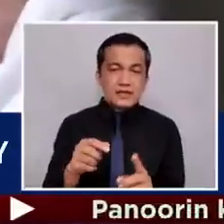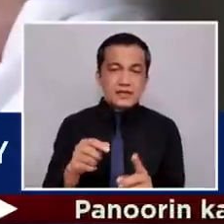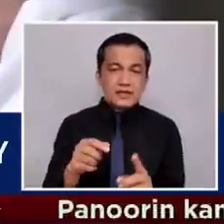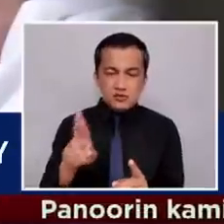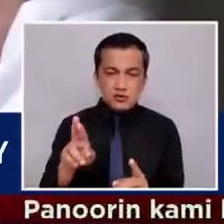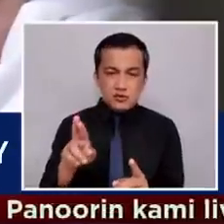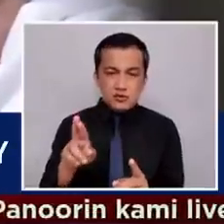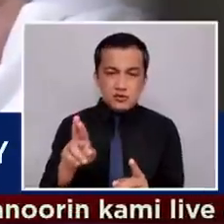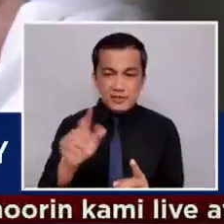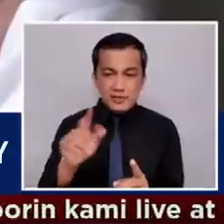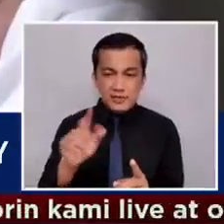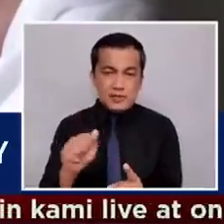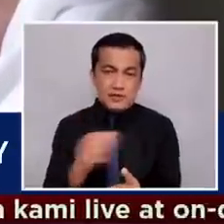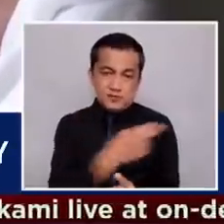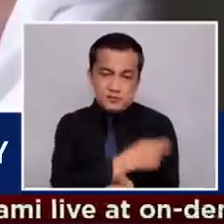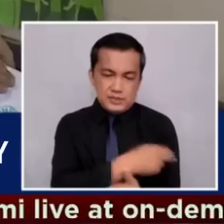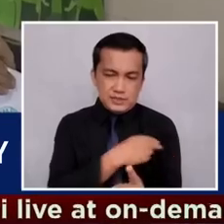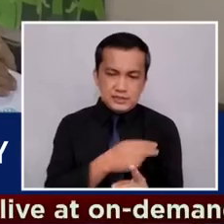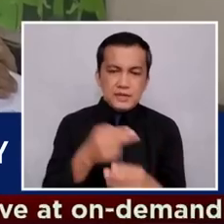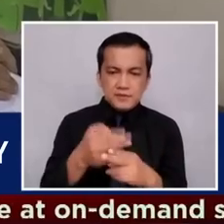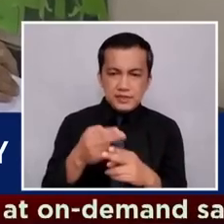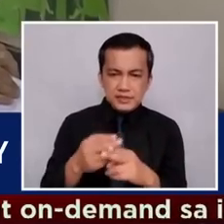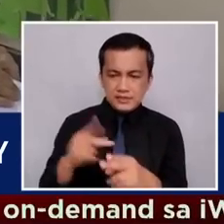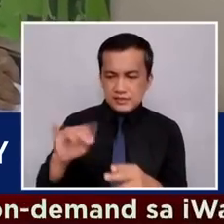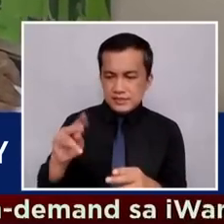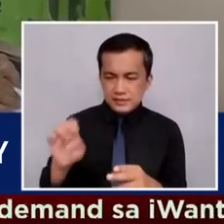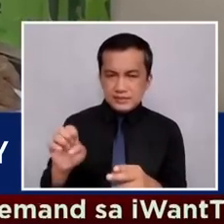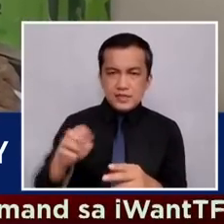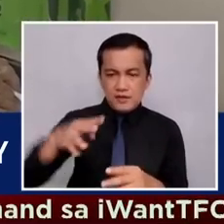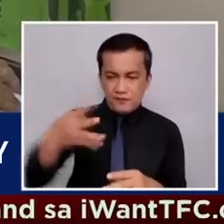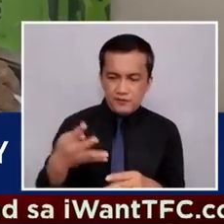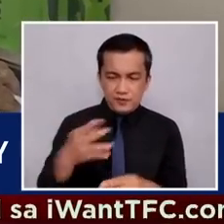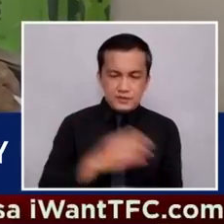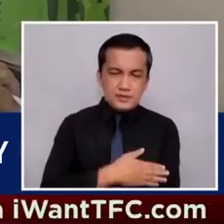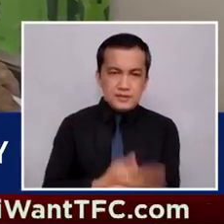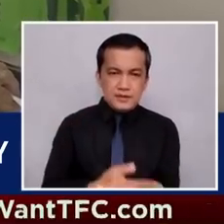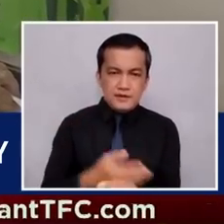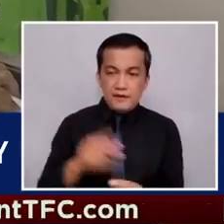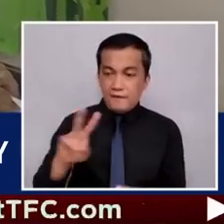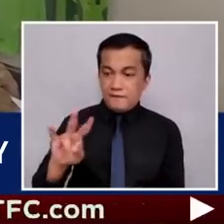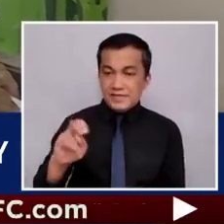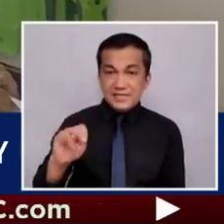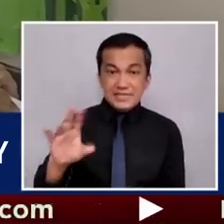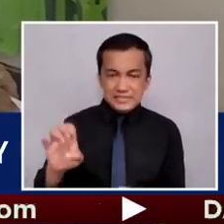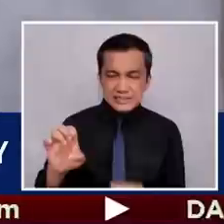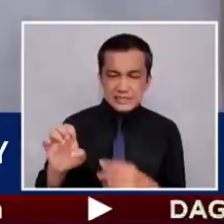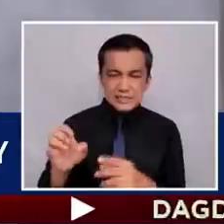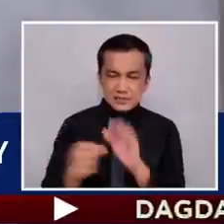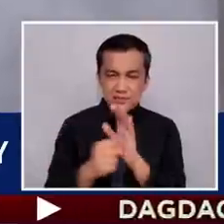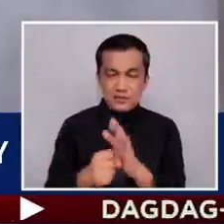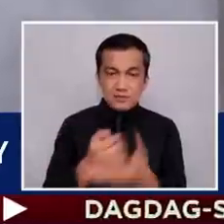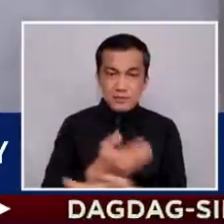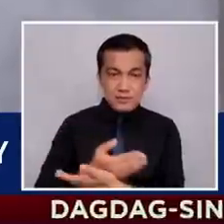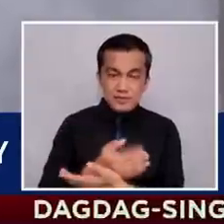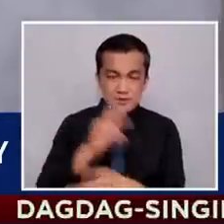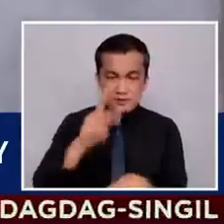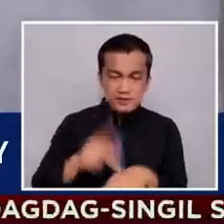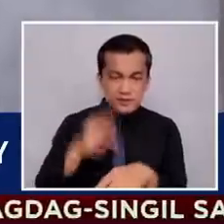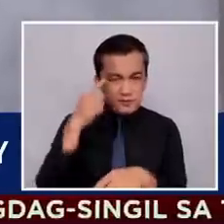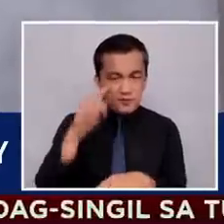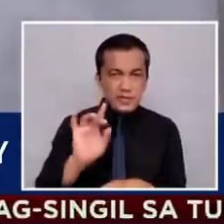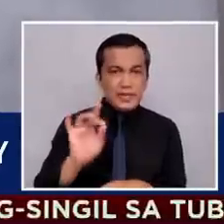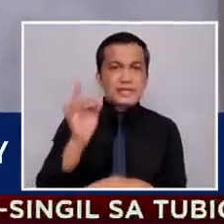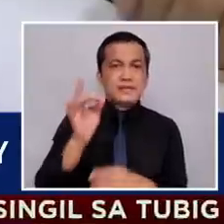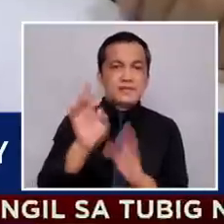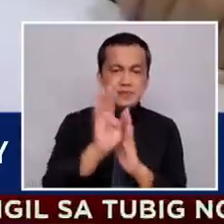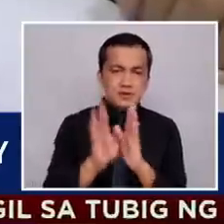Hospital. Pinangalanan niyang Venice ang ika-apat niyang anak. Si Baby Venice din ang symbolic baby ng Pilipinas para sa 8 billionth baby